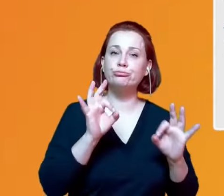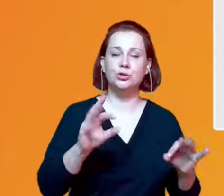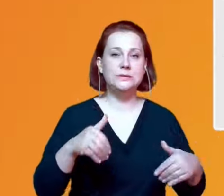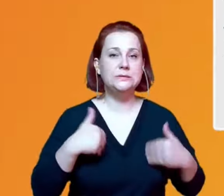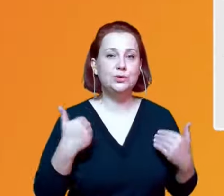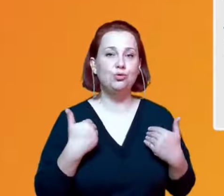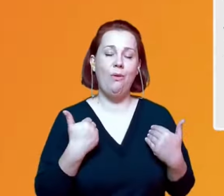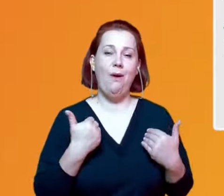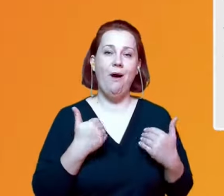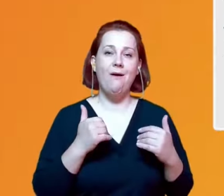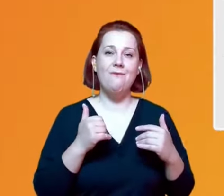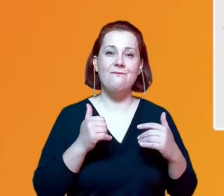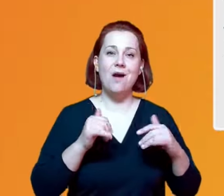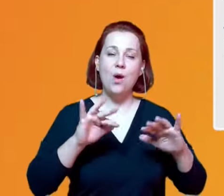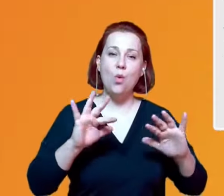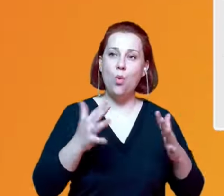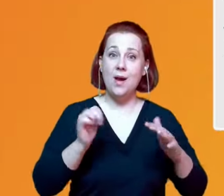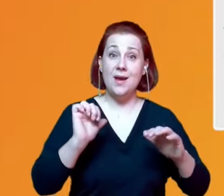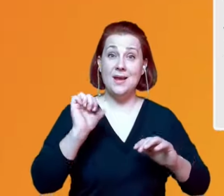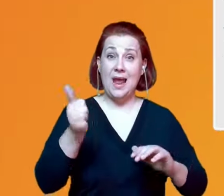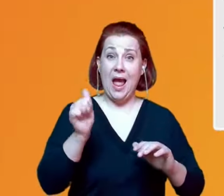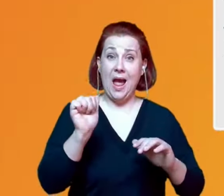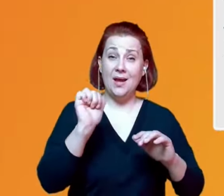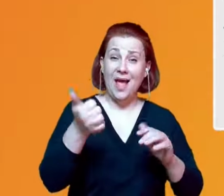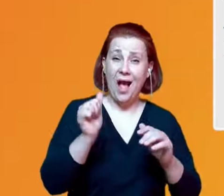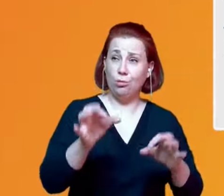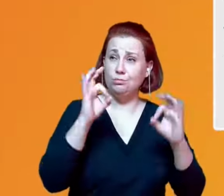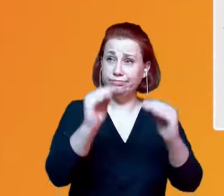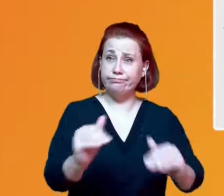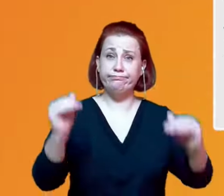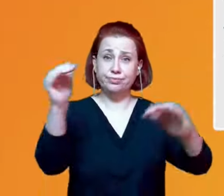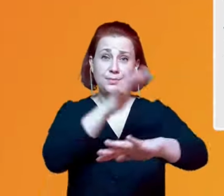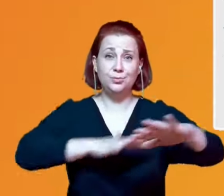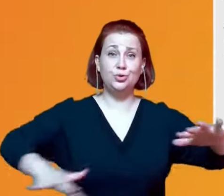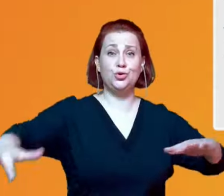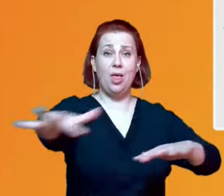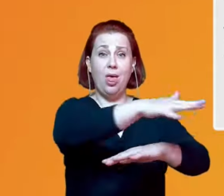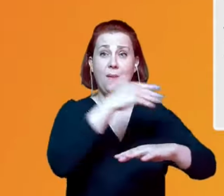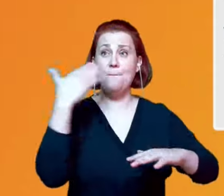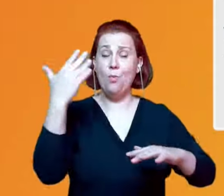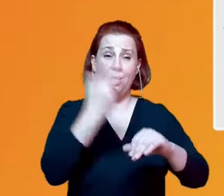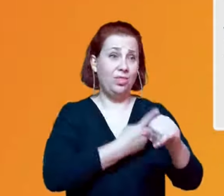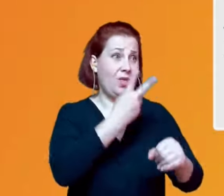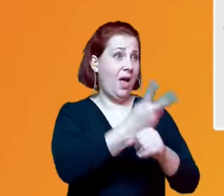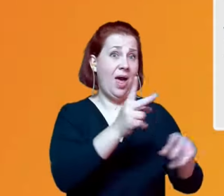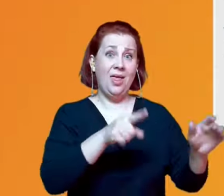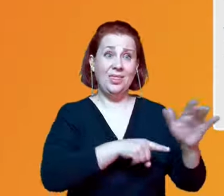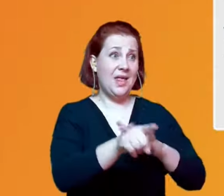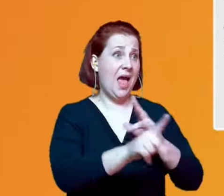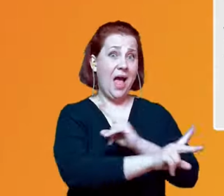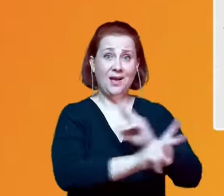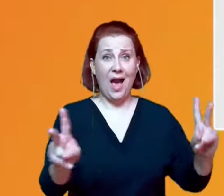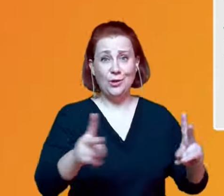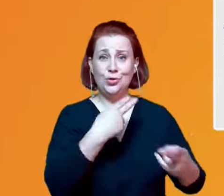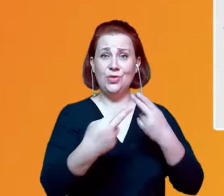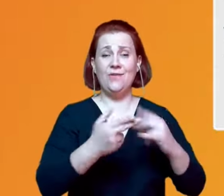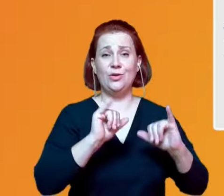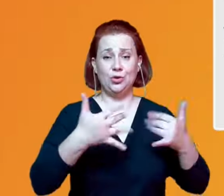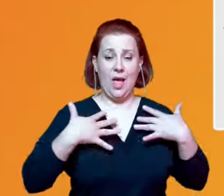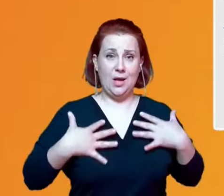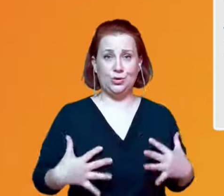jakości przestrzenie publiczne, które dostępne są dla każdego, niezależnie od stopnia sprawności